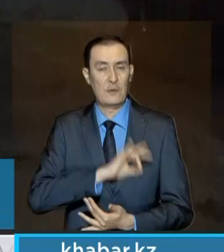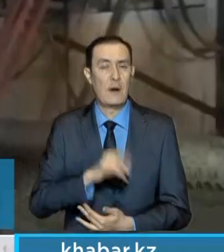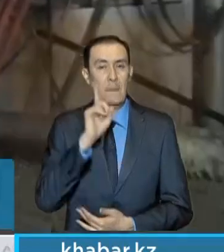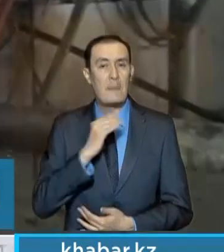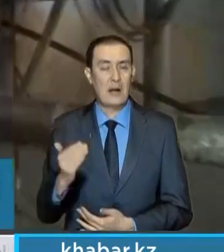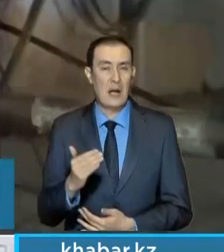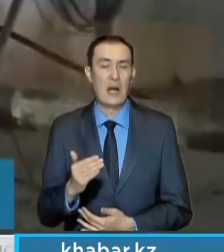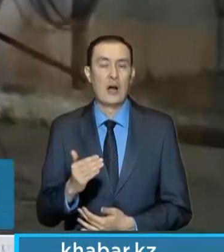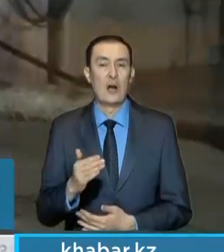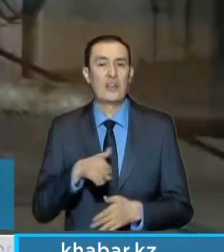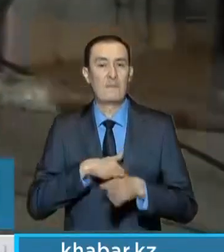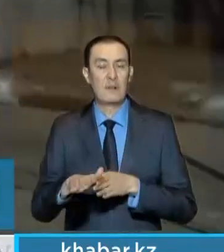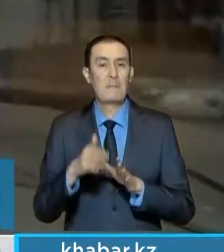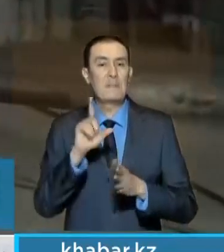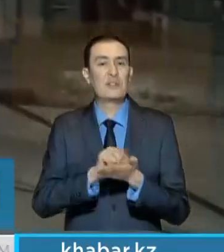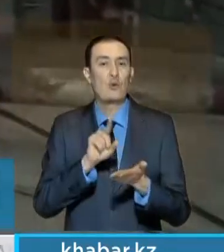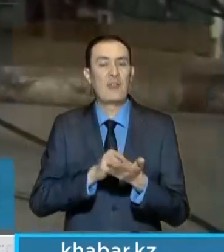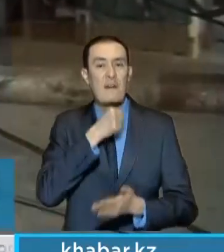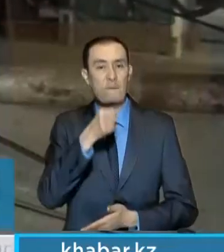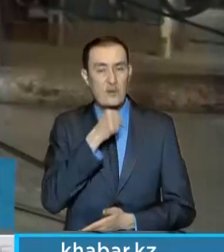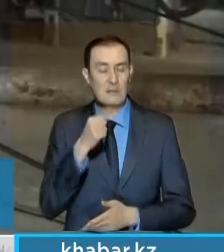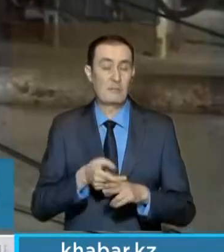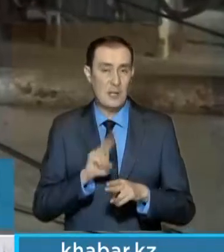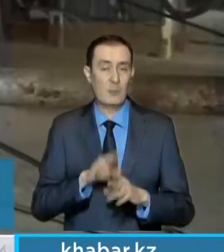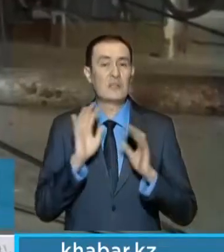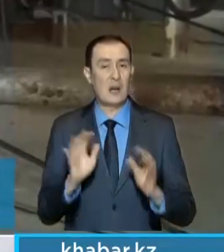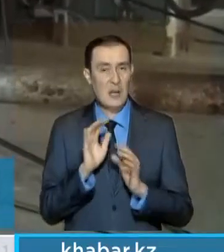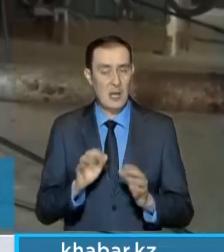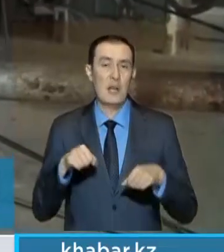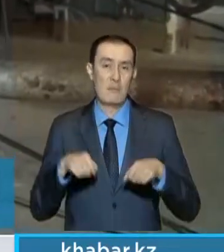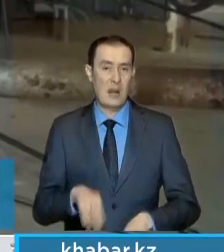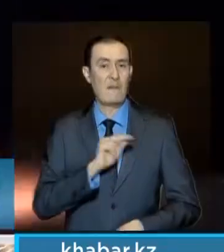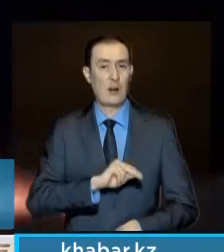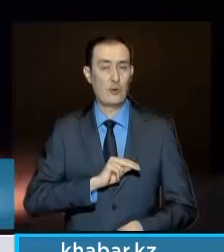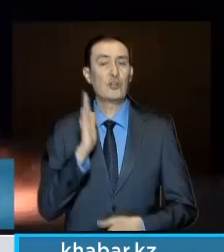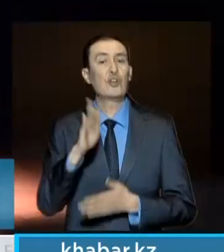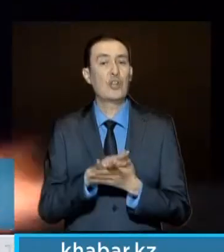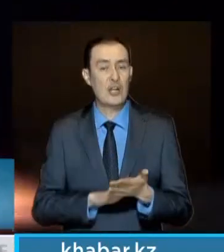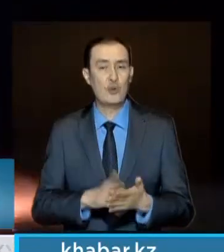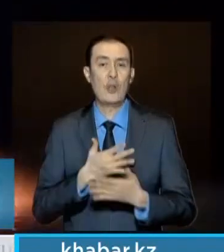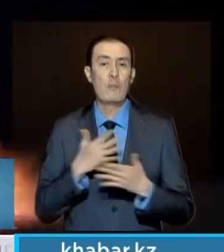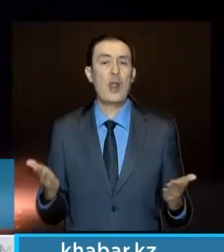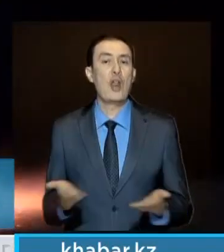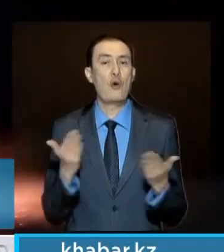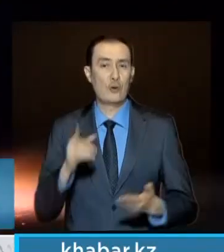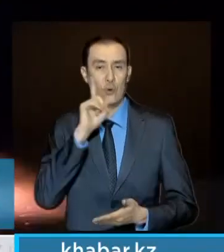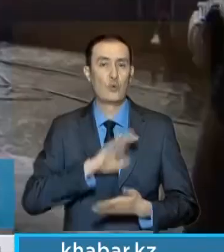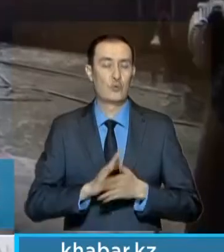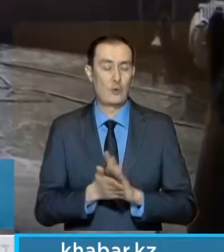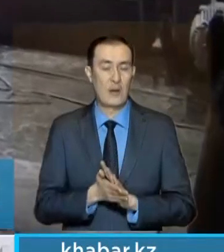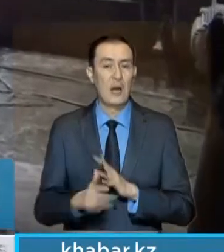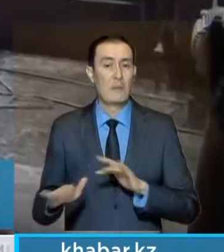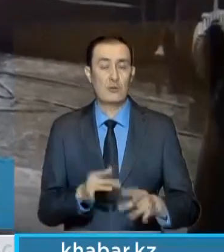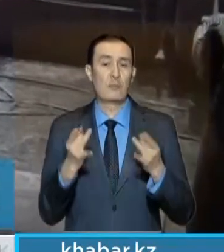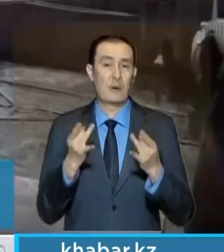Получатель соцвыплаты не достигнет пенсионного возраста при этом он сохраняет за собой право работать и дальше только на более лёгких условиях процедура